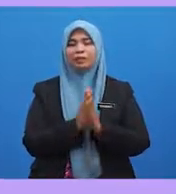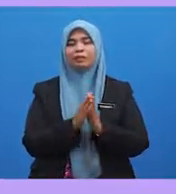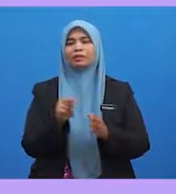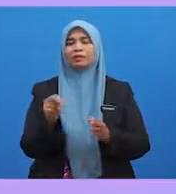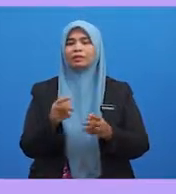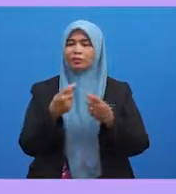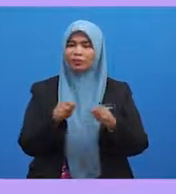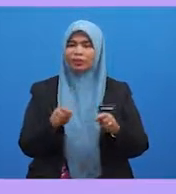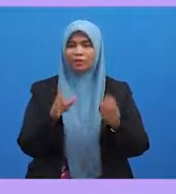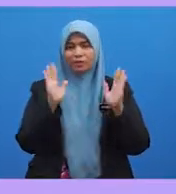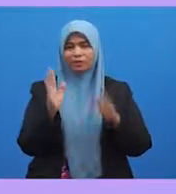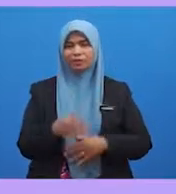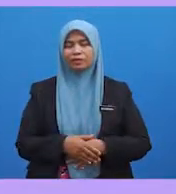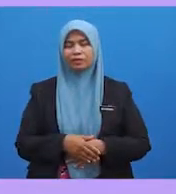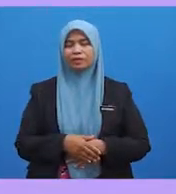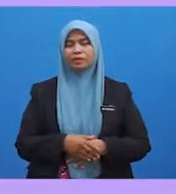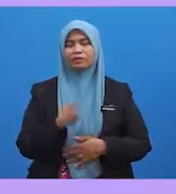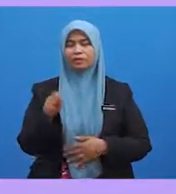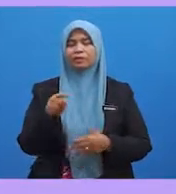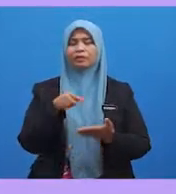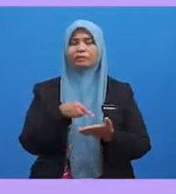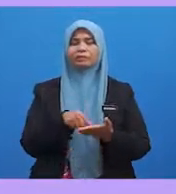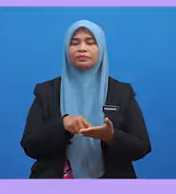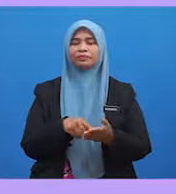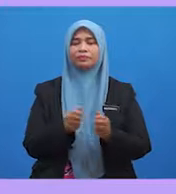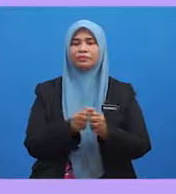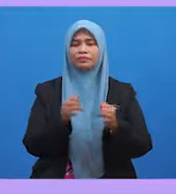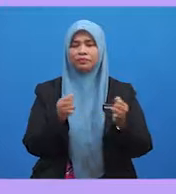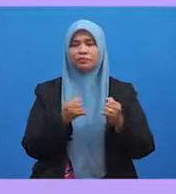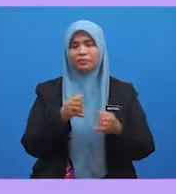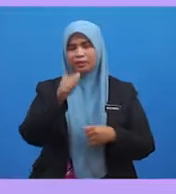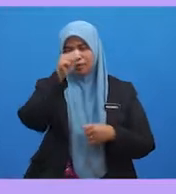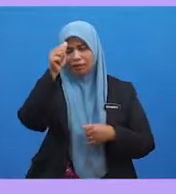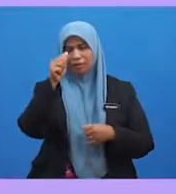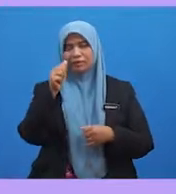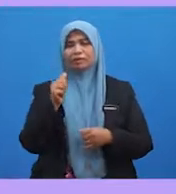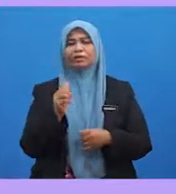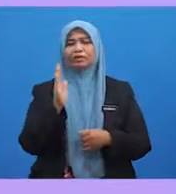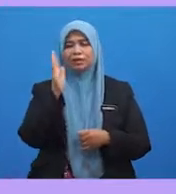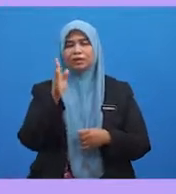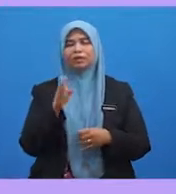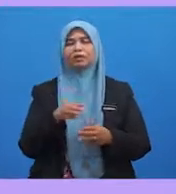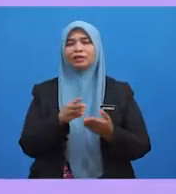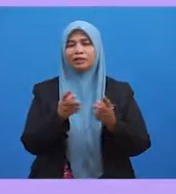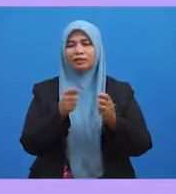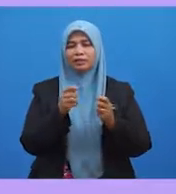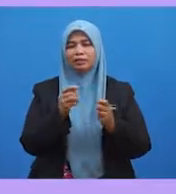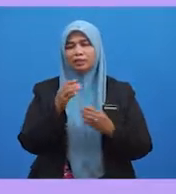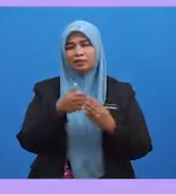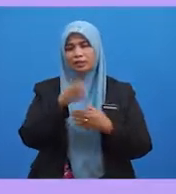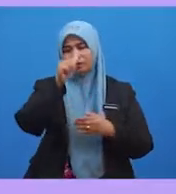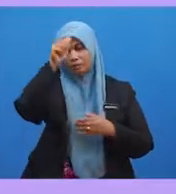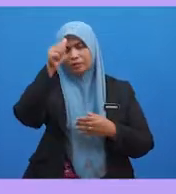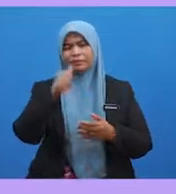tunaikanlah solat sunat hajat. InsyaAllah, hajat murid-murid akan dimakbulkan oleh Allah